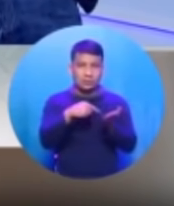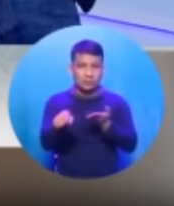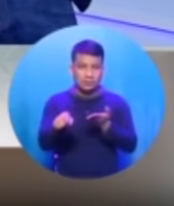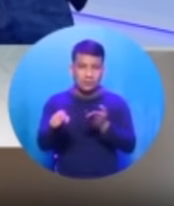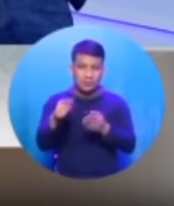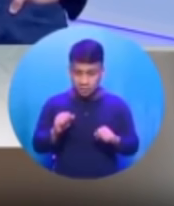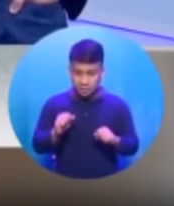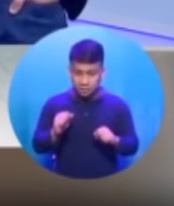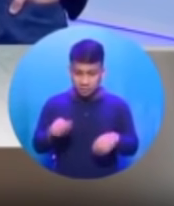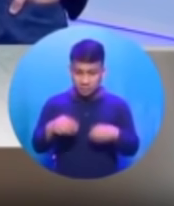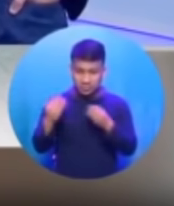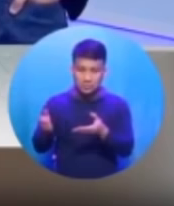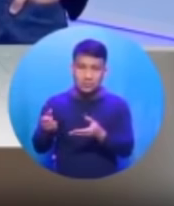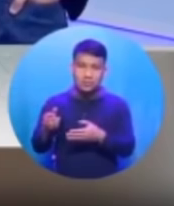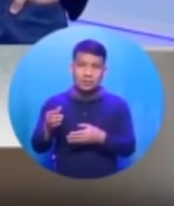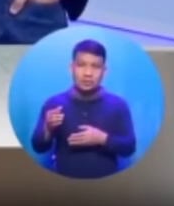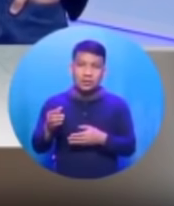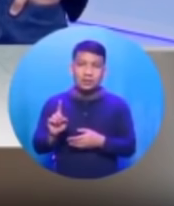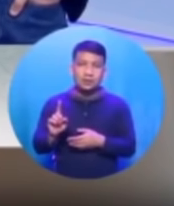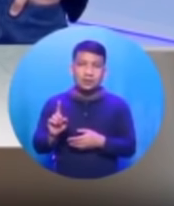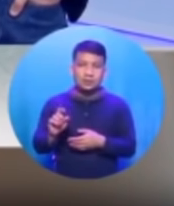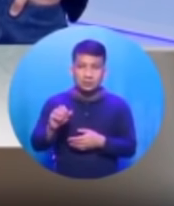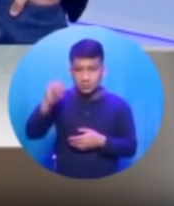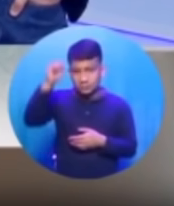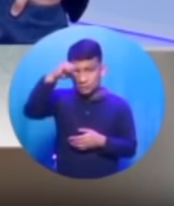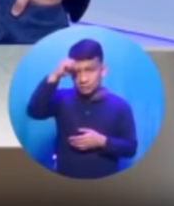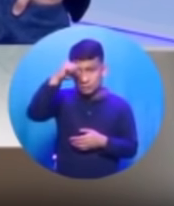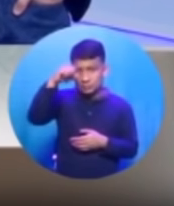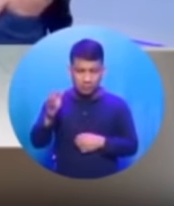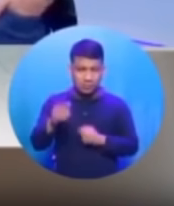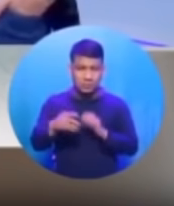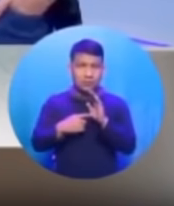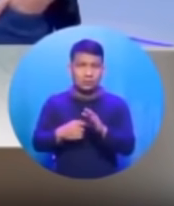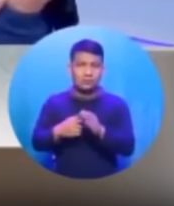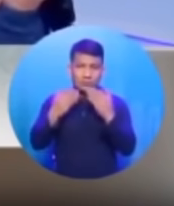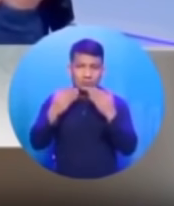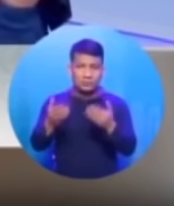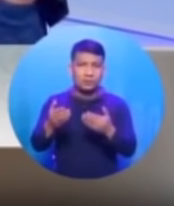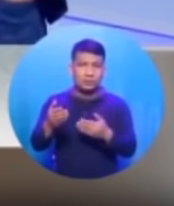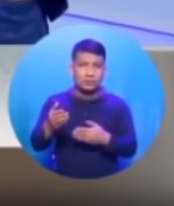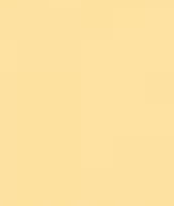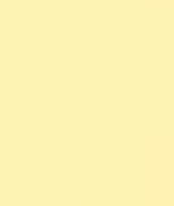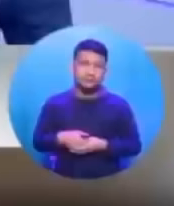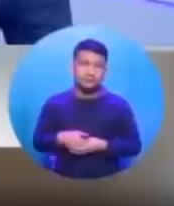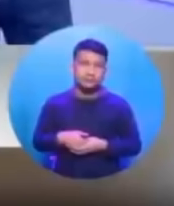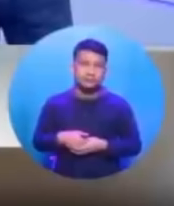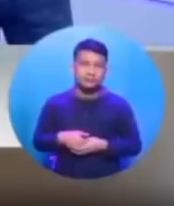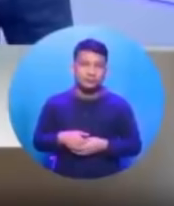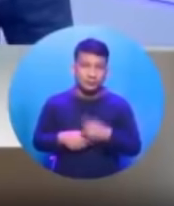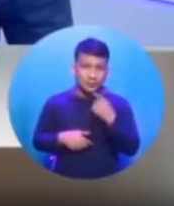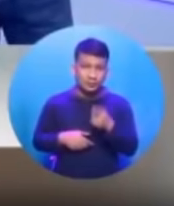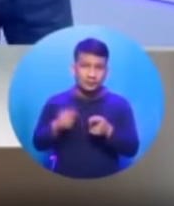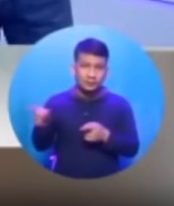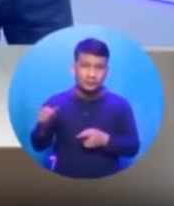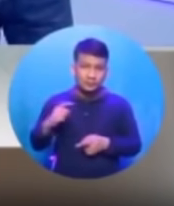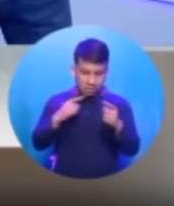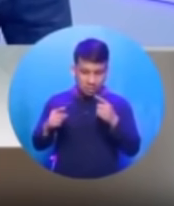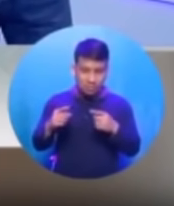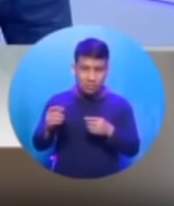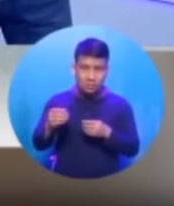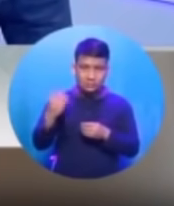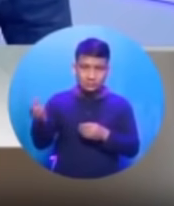ng station po. Bibigyan din po namin ng scholarship po, mga po. Maraming salamat po, Captain Fornia. Sabi po kanina ng